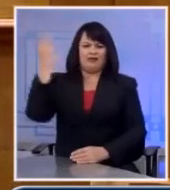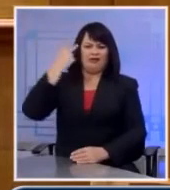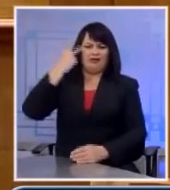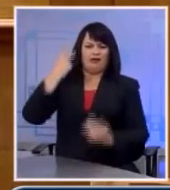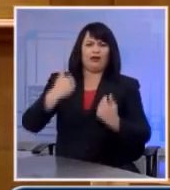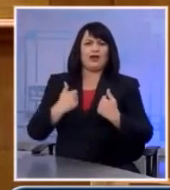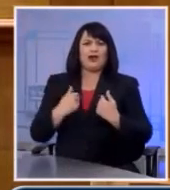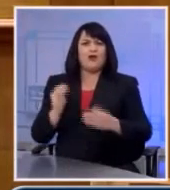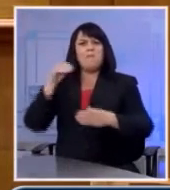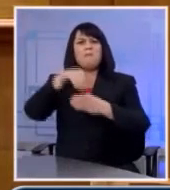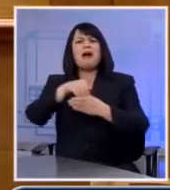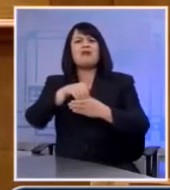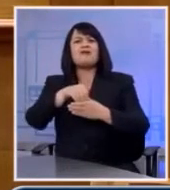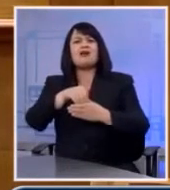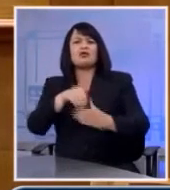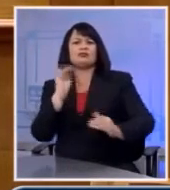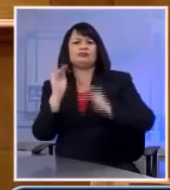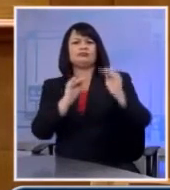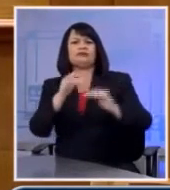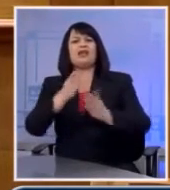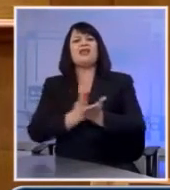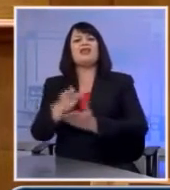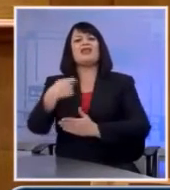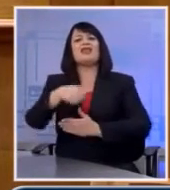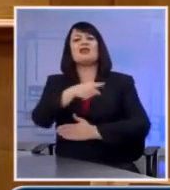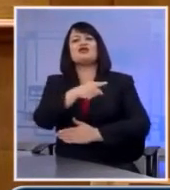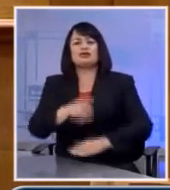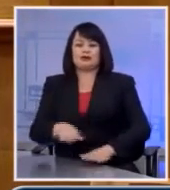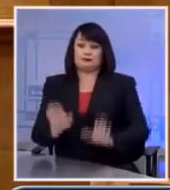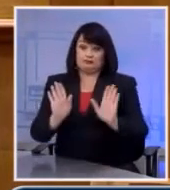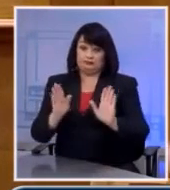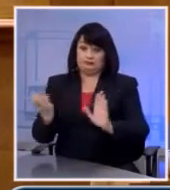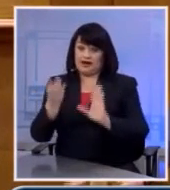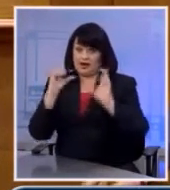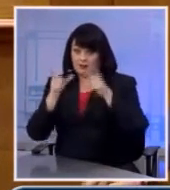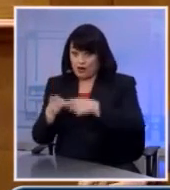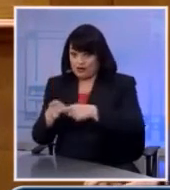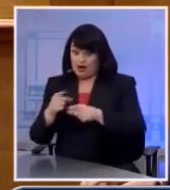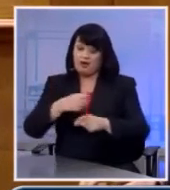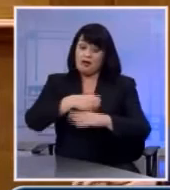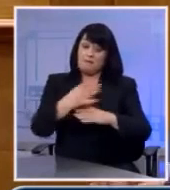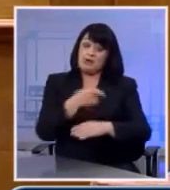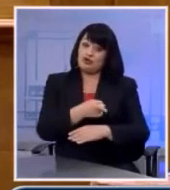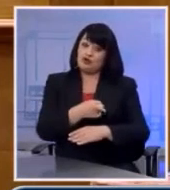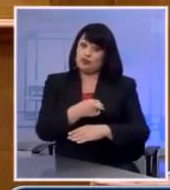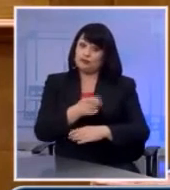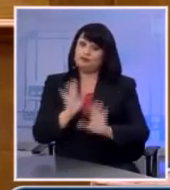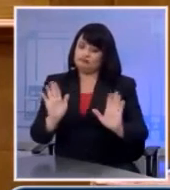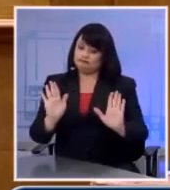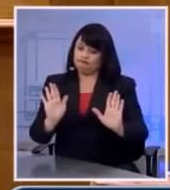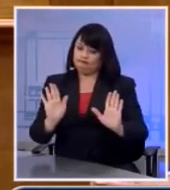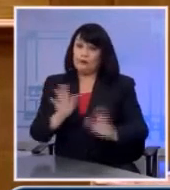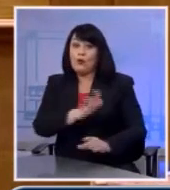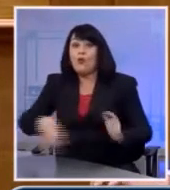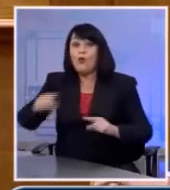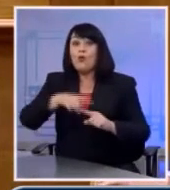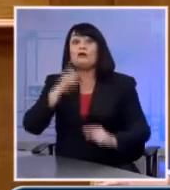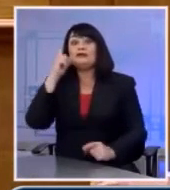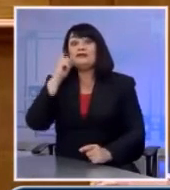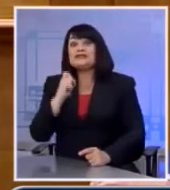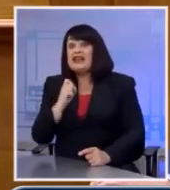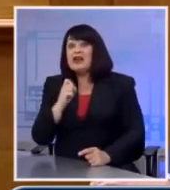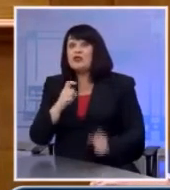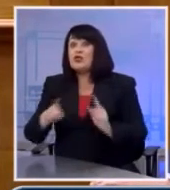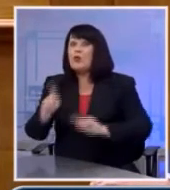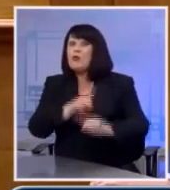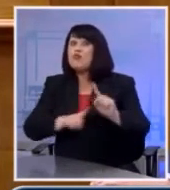παρεμβάση στη δικαιοσύνη. Ακούστε, κύριε της Νέας Δημοκρατίας και του ΠΑΣΟΚ. Όλοι γνωρίζουν σε αυτή τη χώρα ποιος